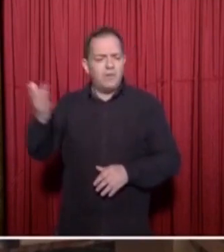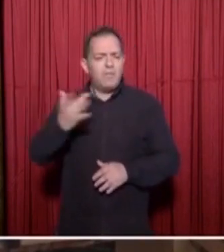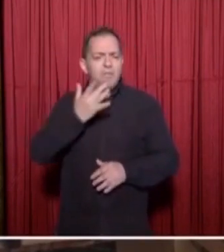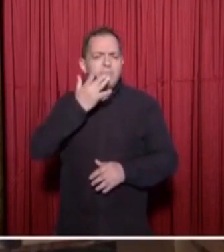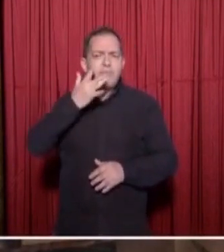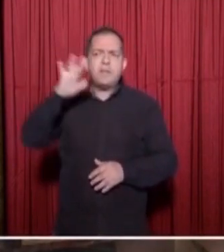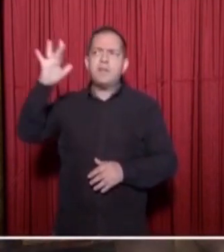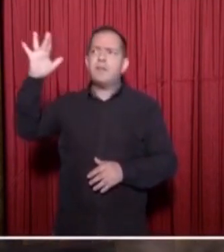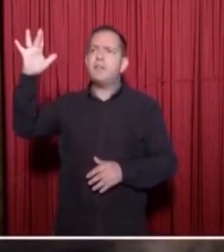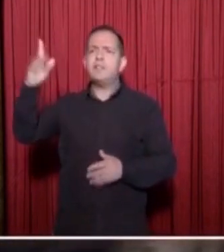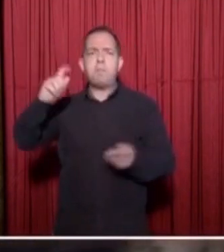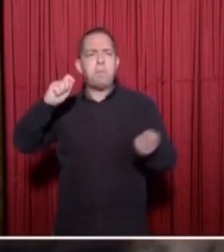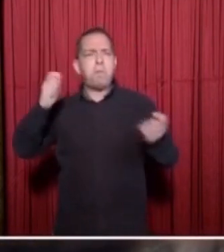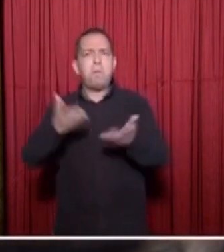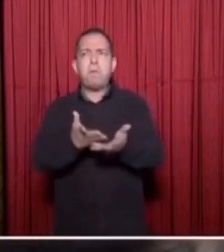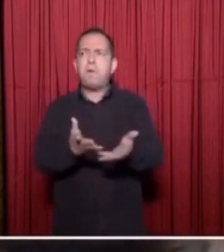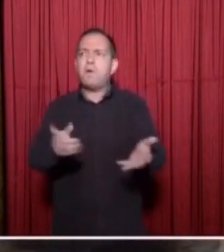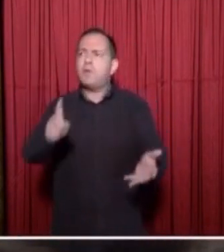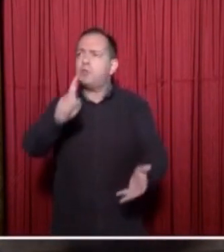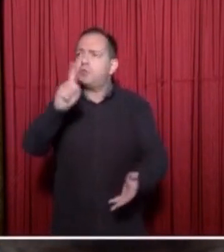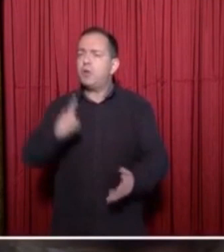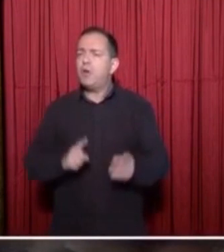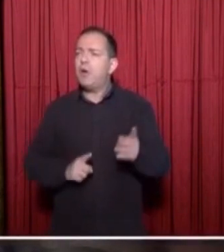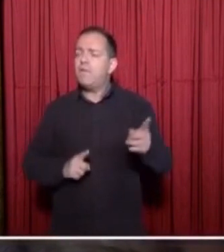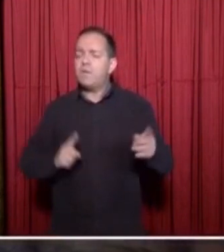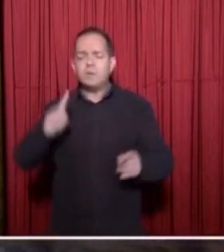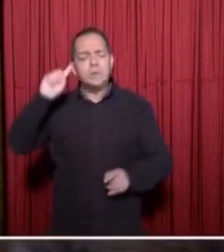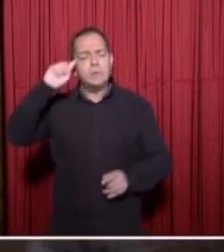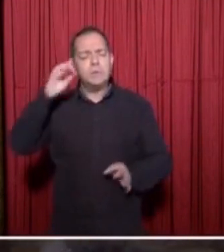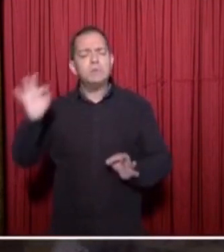σταυρών της ζωής δολίωσε